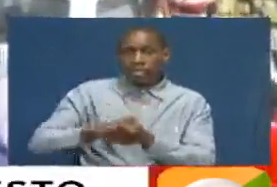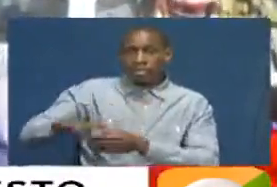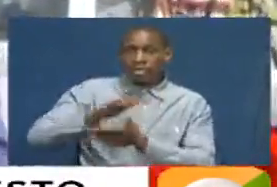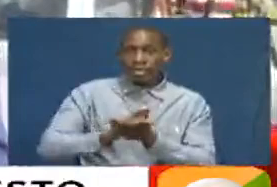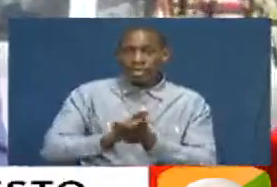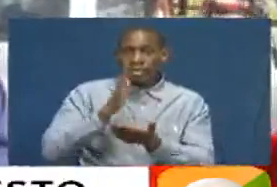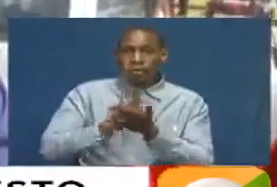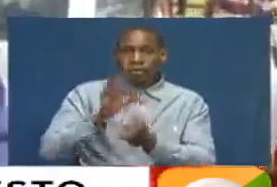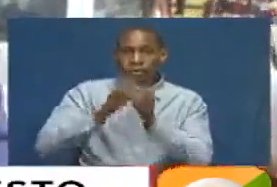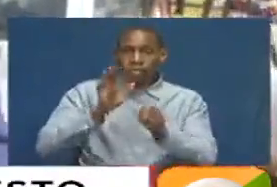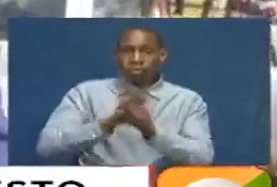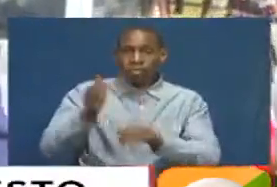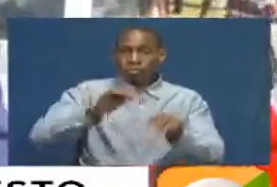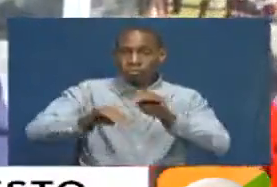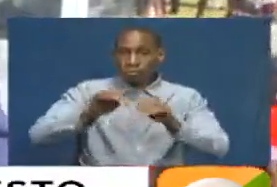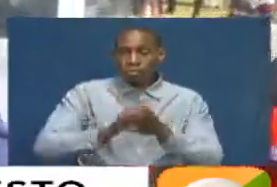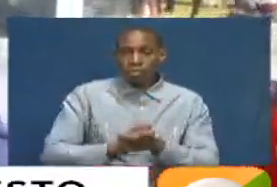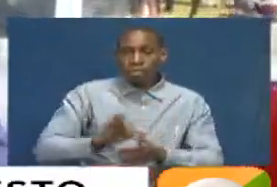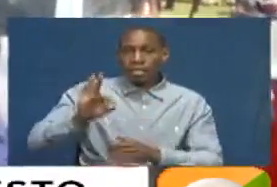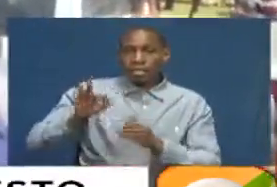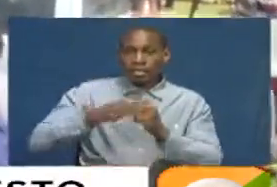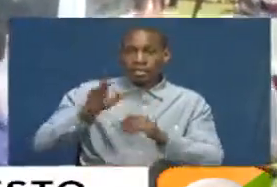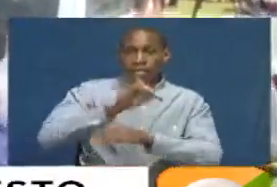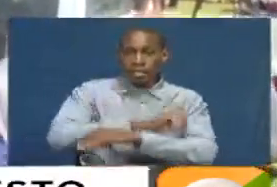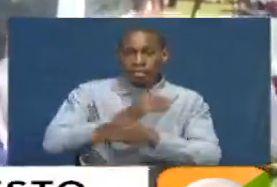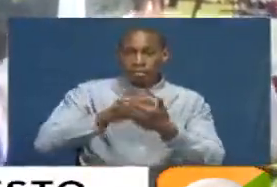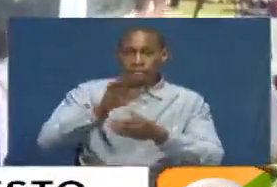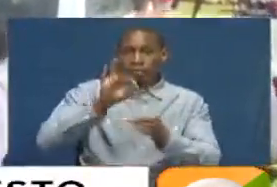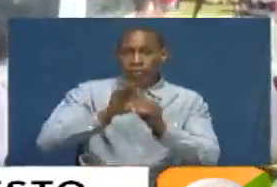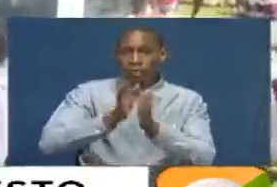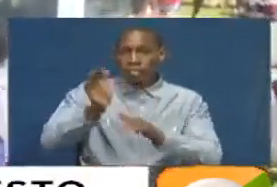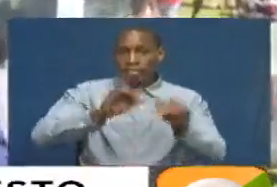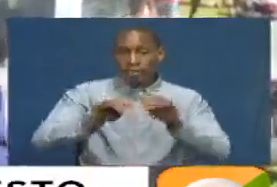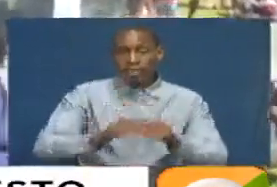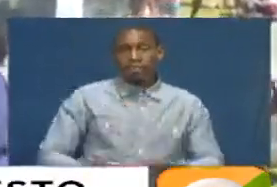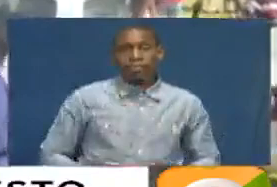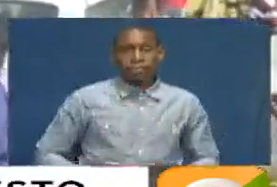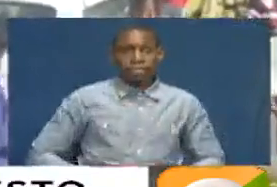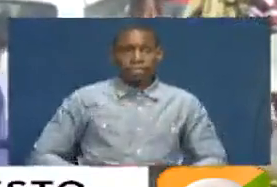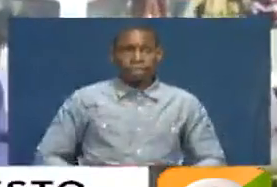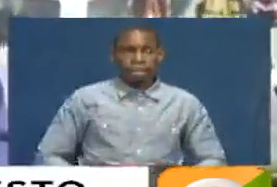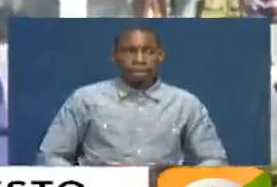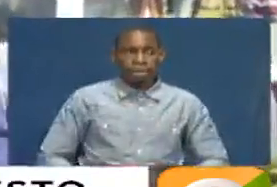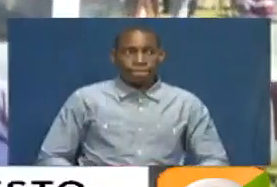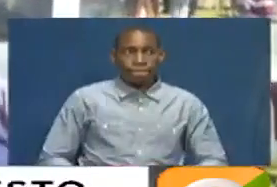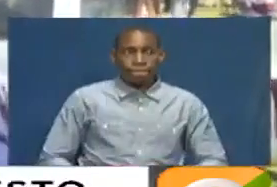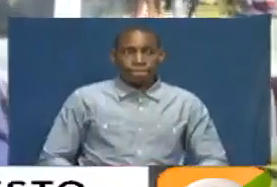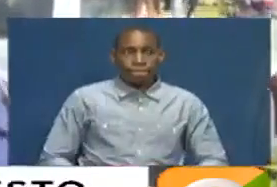a high voter turnout 38 days to the general election. Stephen Leto, Citizen